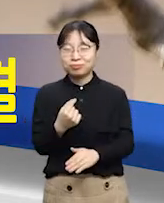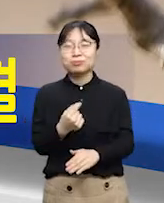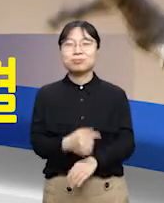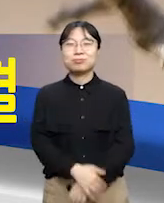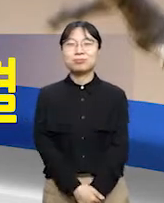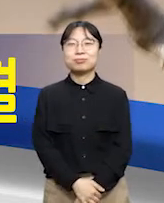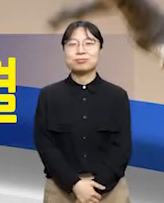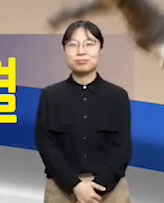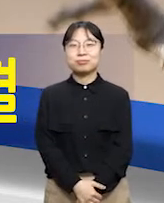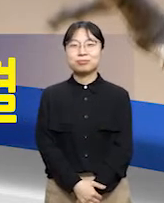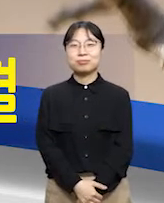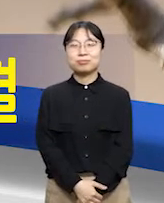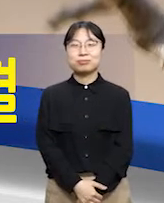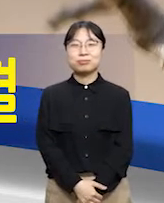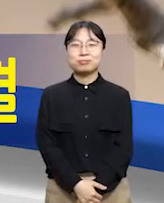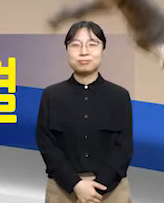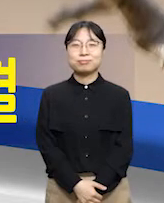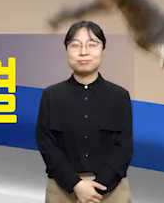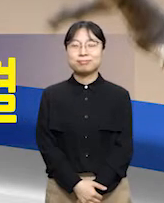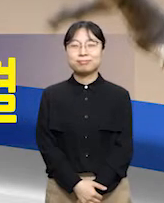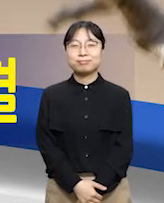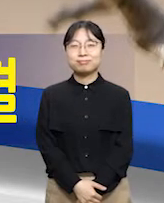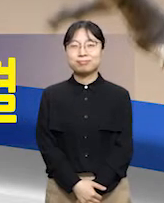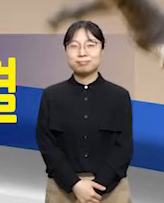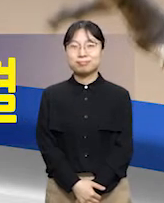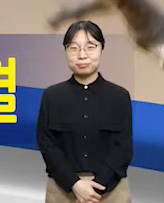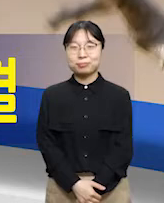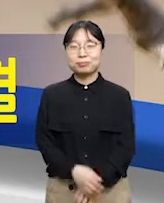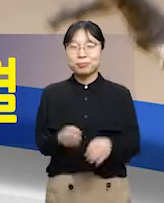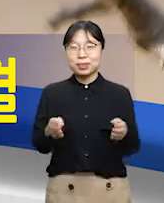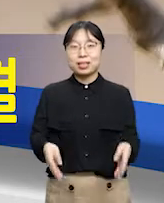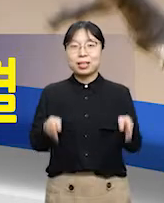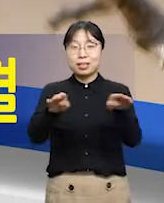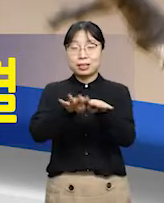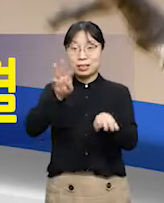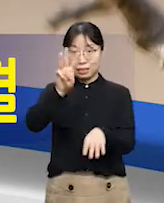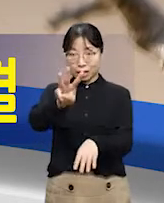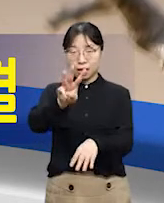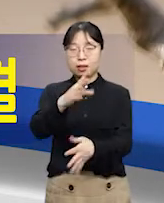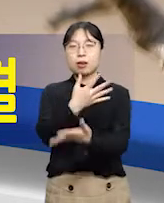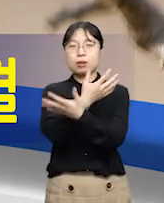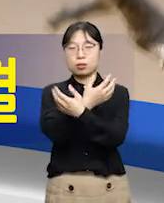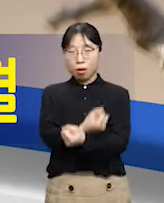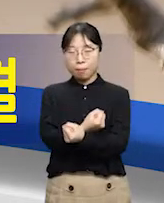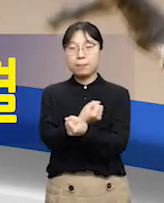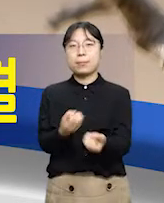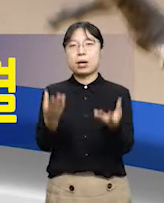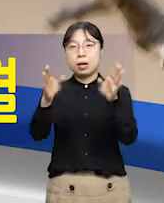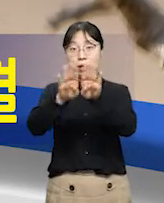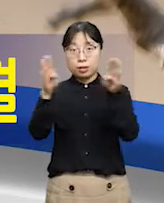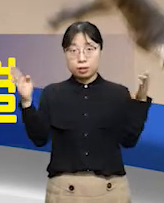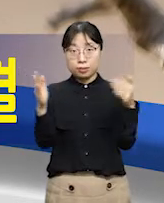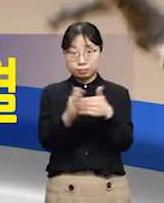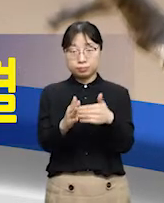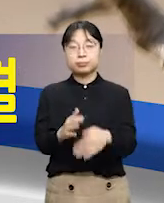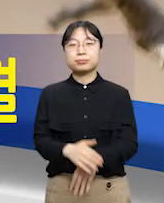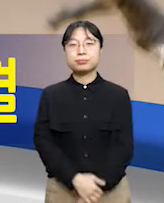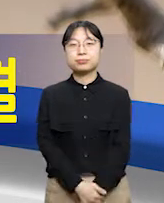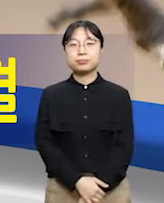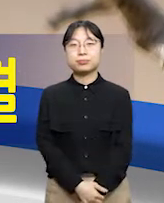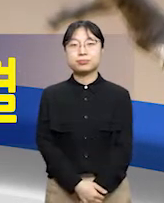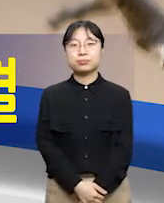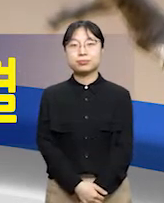정차가 아닐까 싶습니다. 이를 위해 공감대를 가진 3개 기관이 상호 협력을 통한 업무 추진에 효율을 높이기